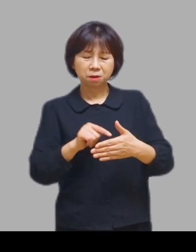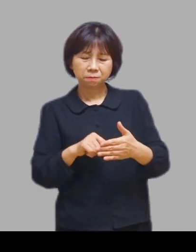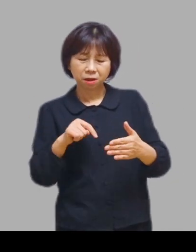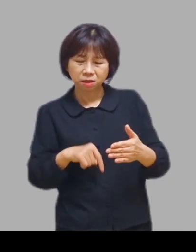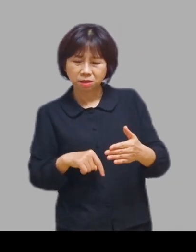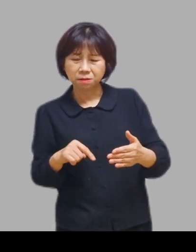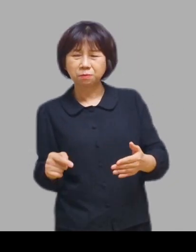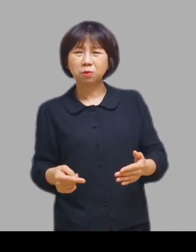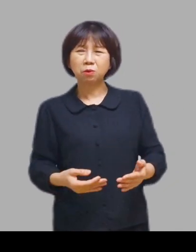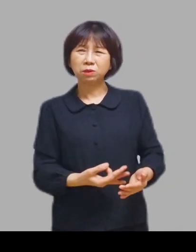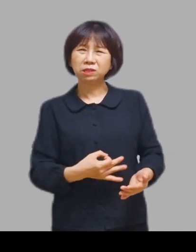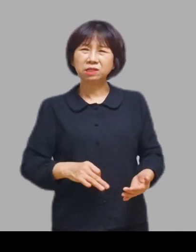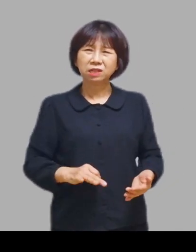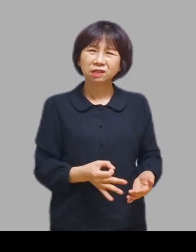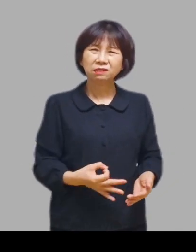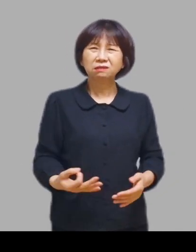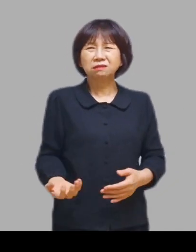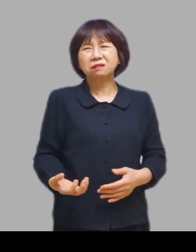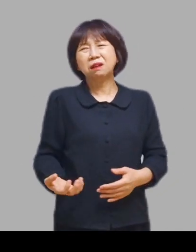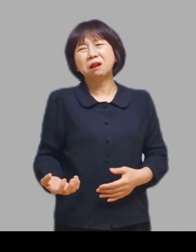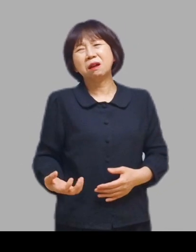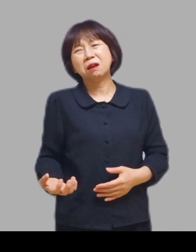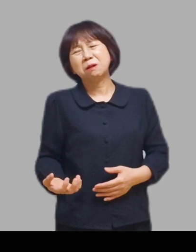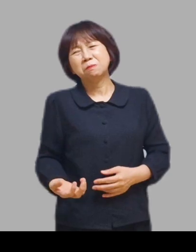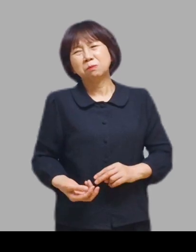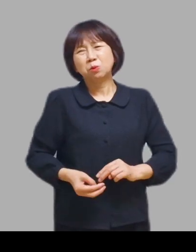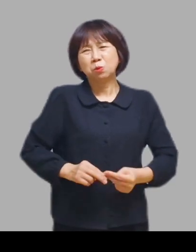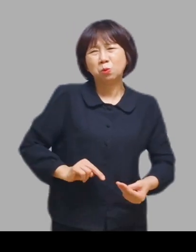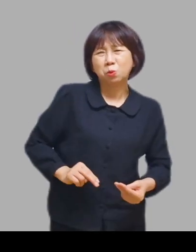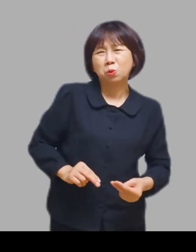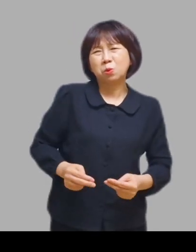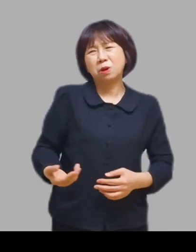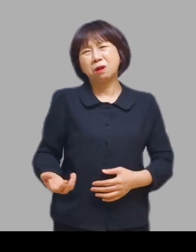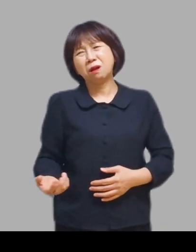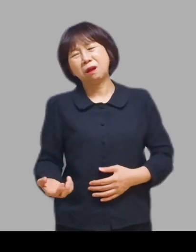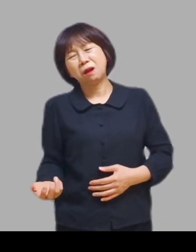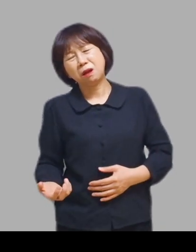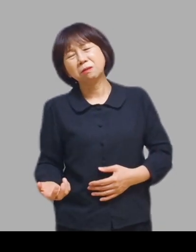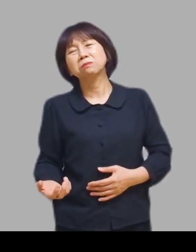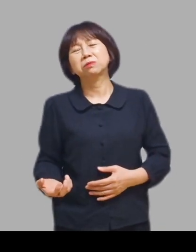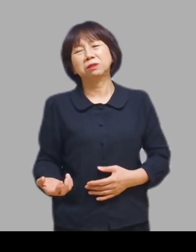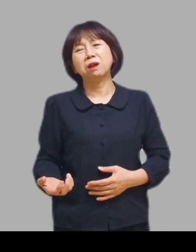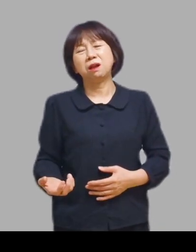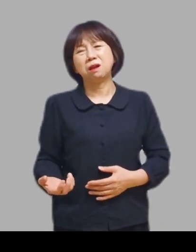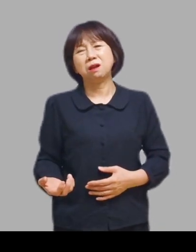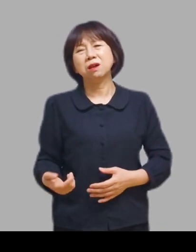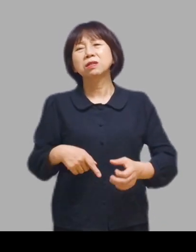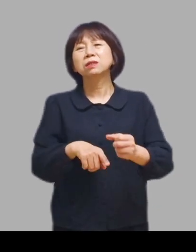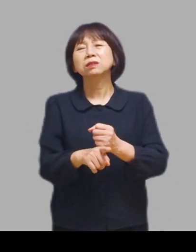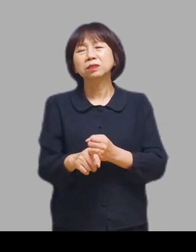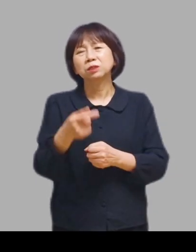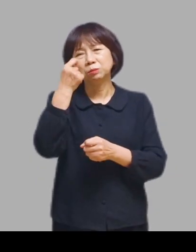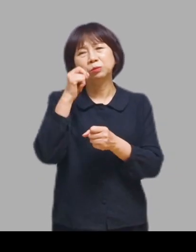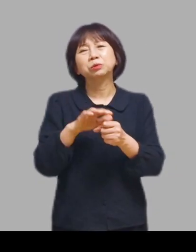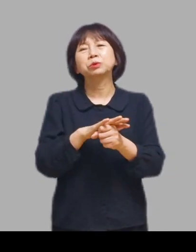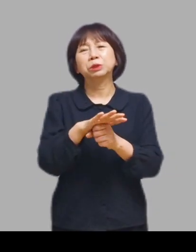창자가 뒤틀렸다는 거예요. 창자가 움직일 만큼 깊이 아파하는 마음.